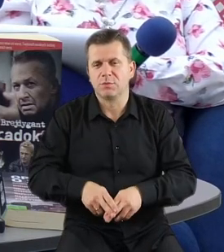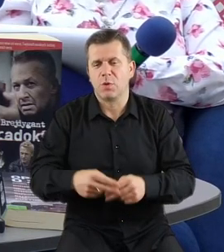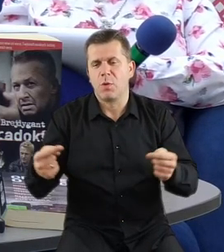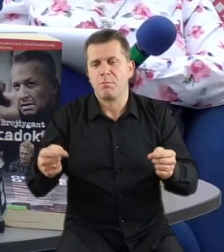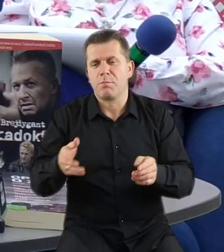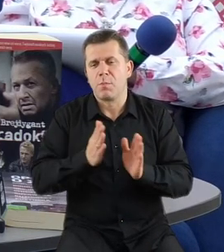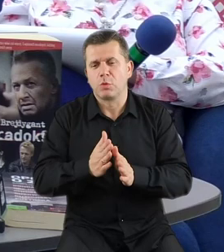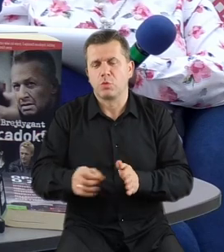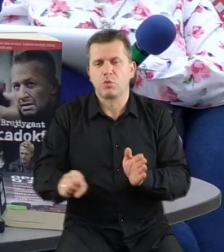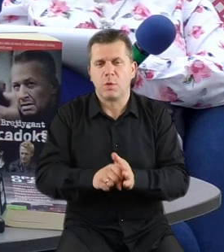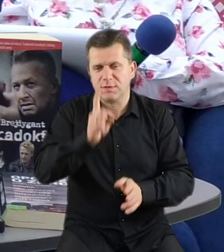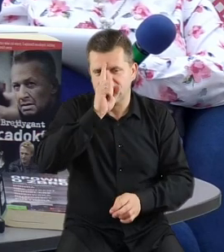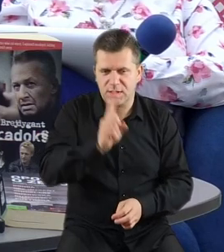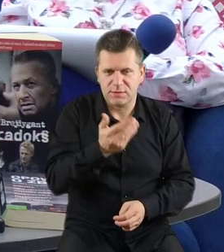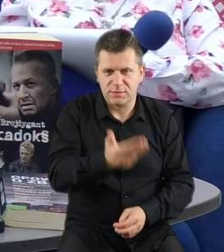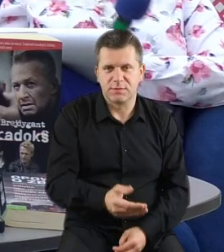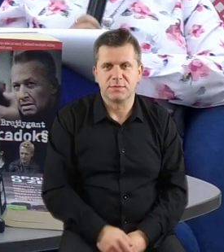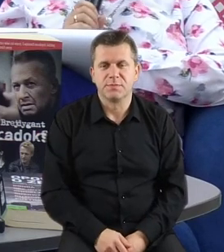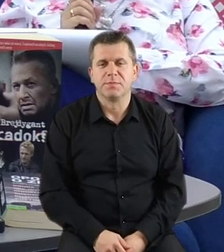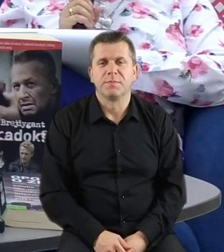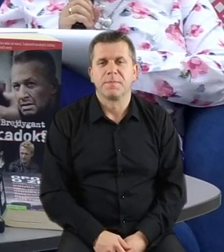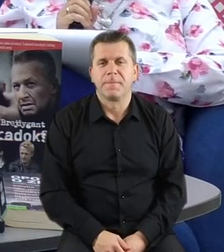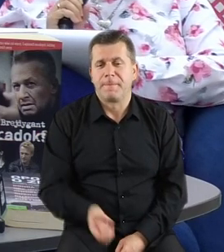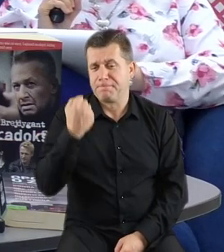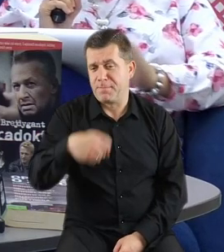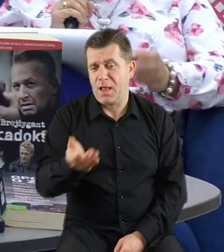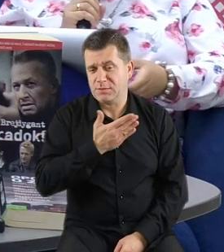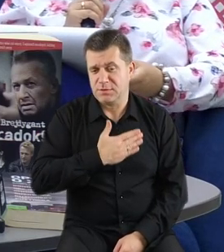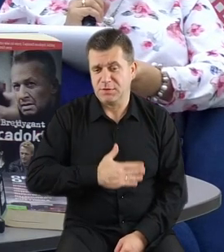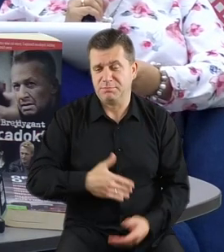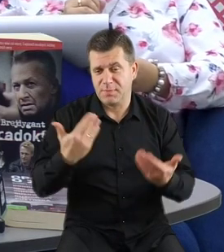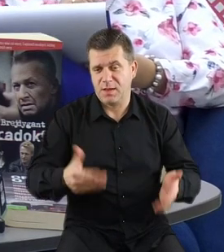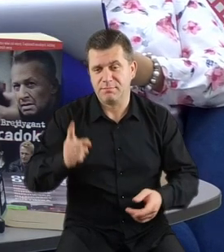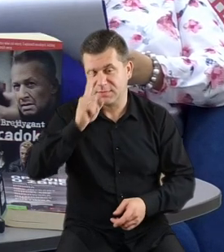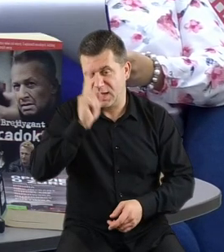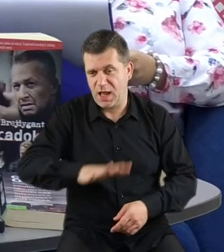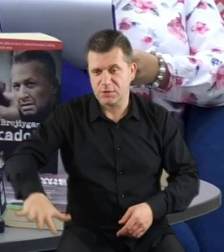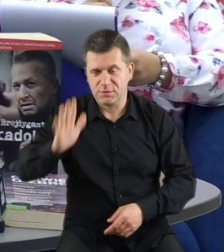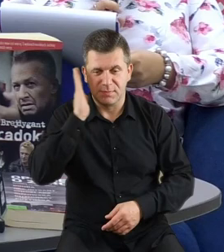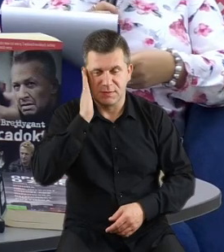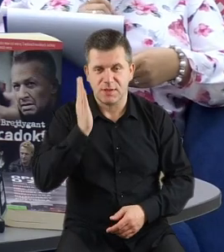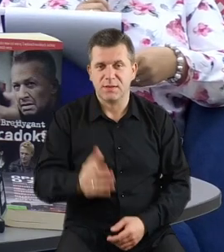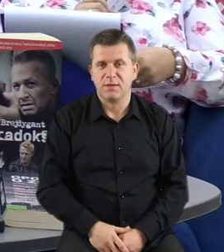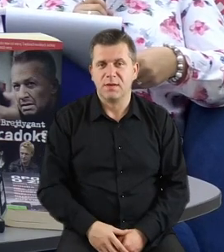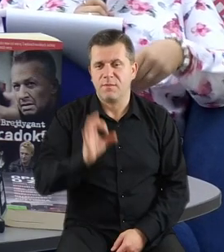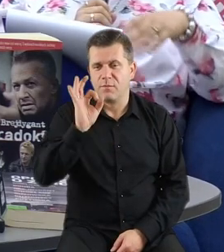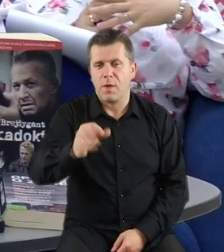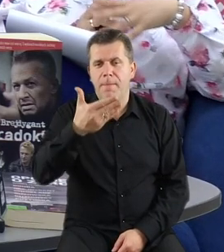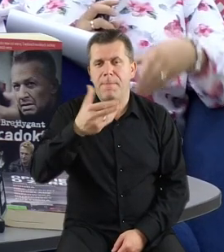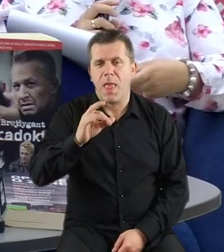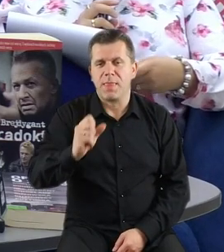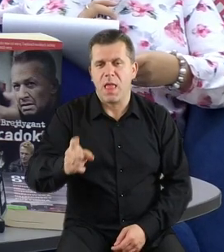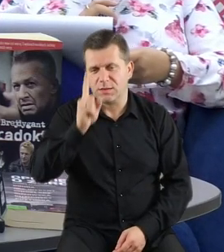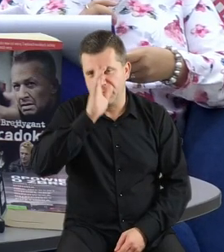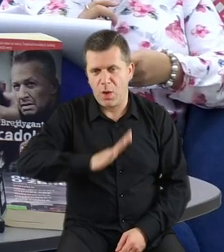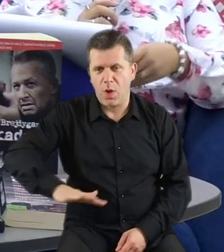podporządkowana Skarżysku niż Skarżysku całej reszcie. Bardzo nam miło w imieniu Skarżyszczan. W pana mediach